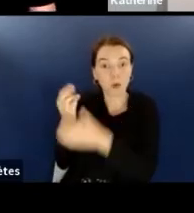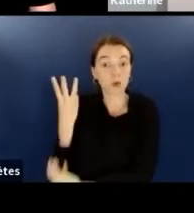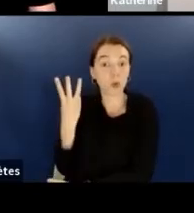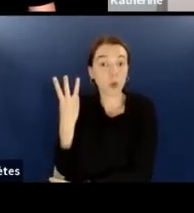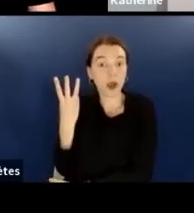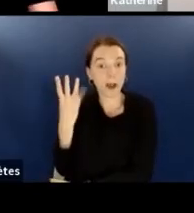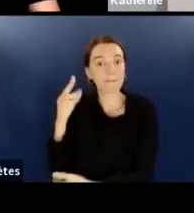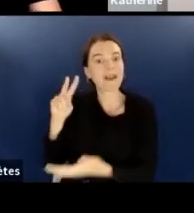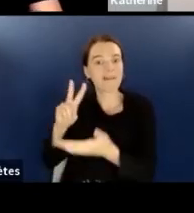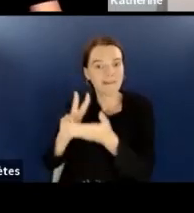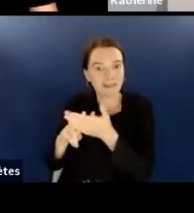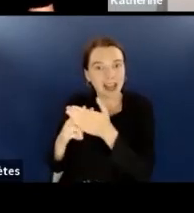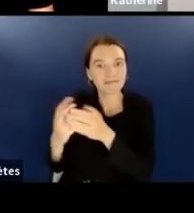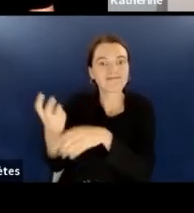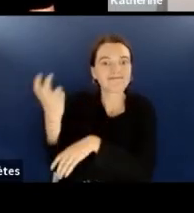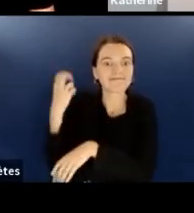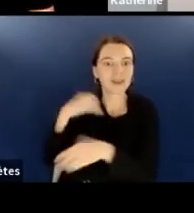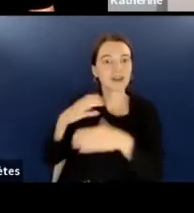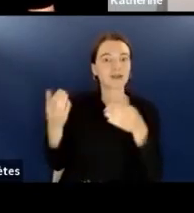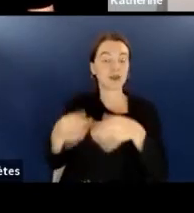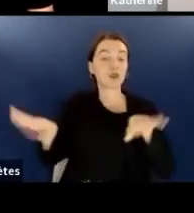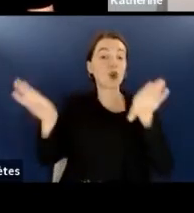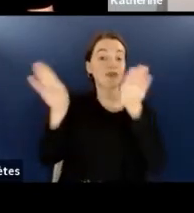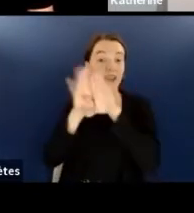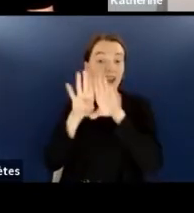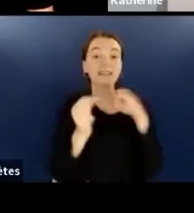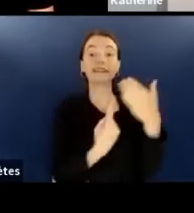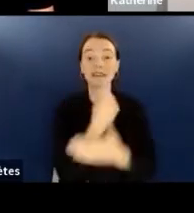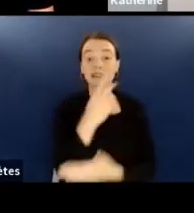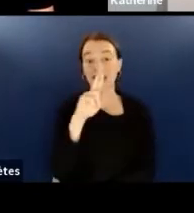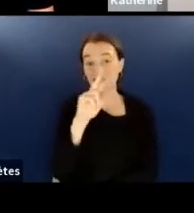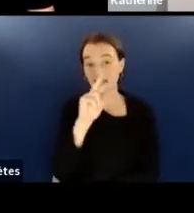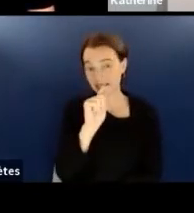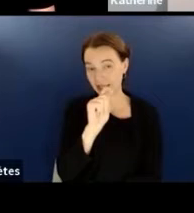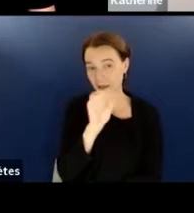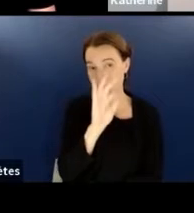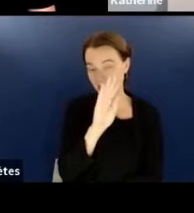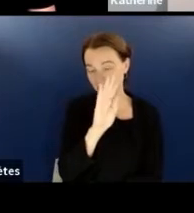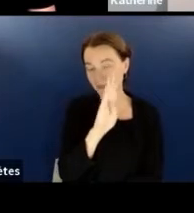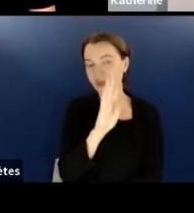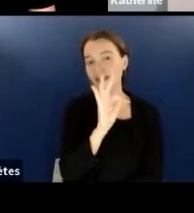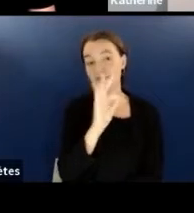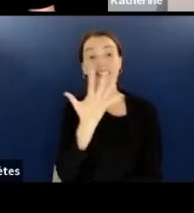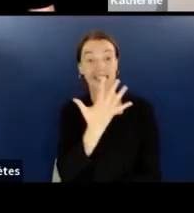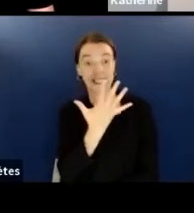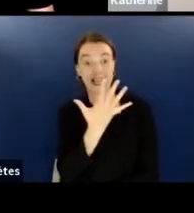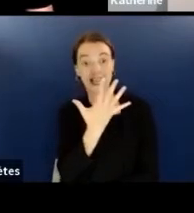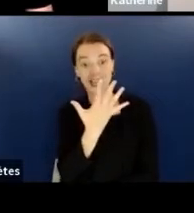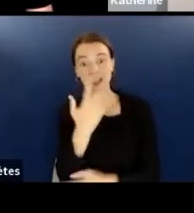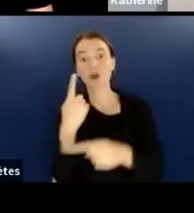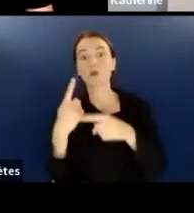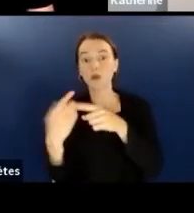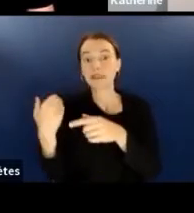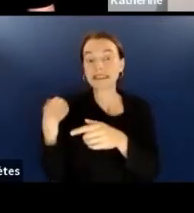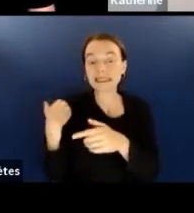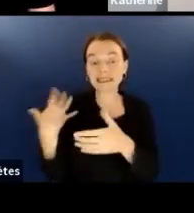on est au départ rien que de la FTBF 5 et on a intégré des personnes sourdes qui travaillent avec